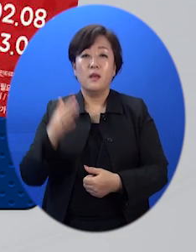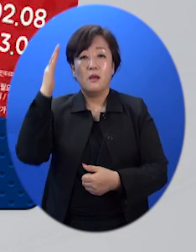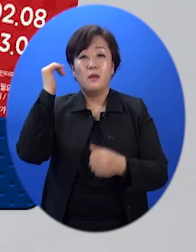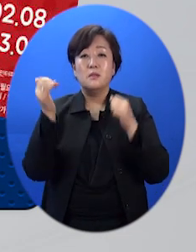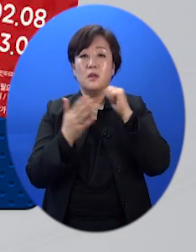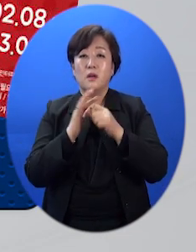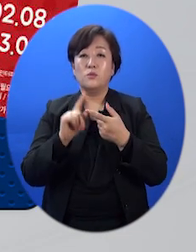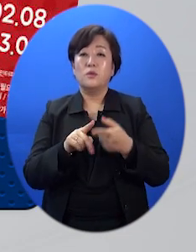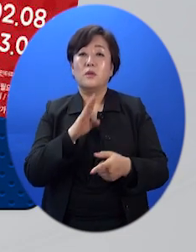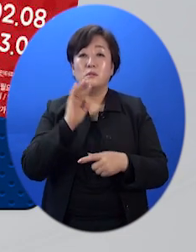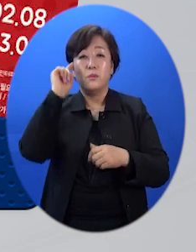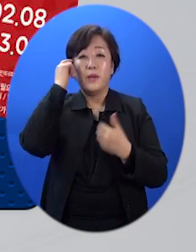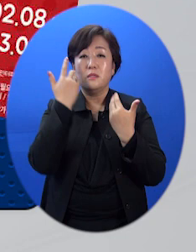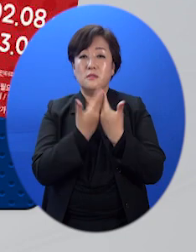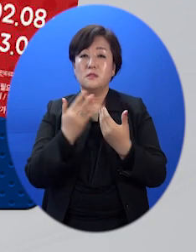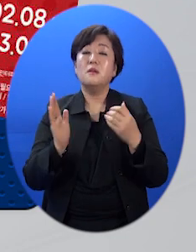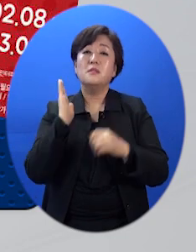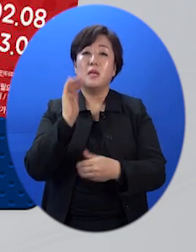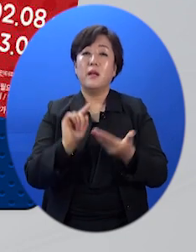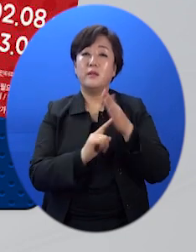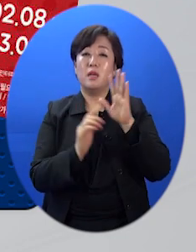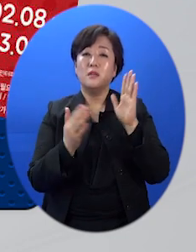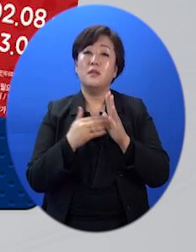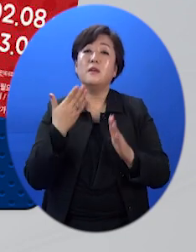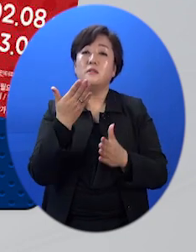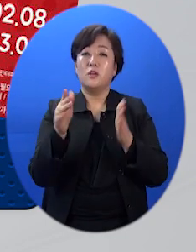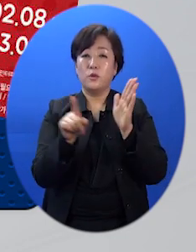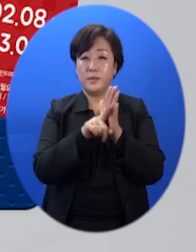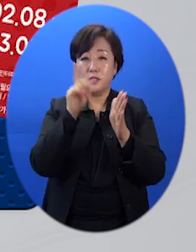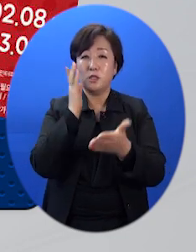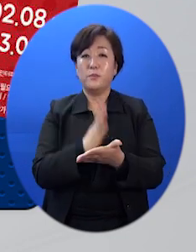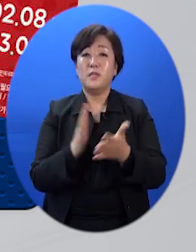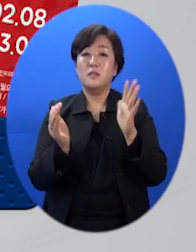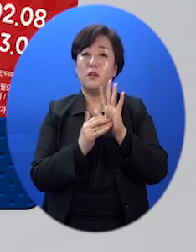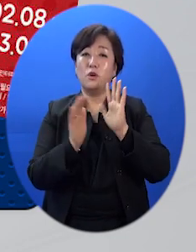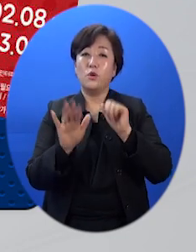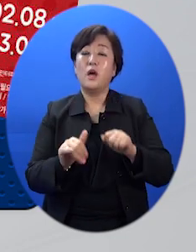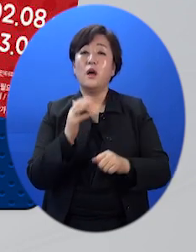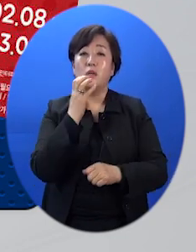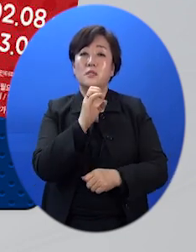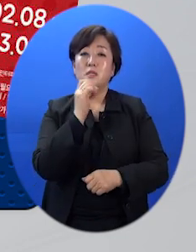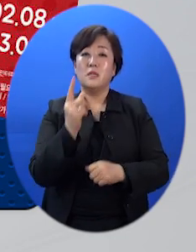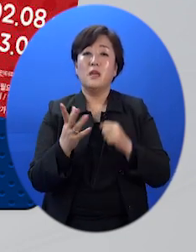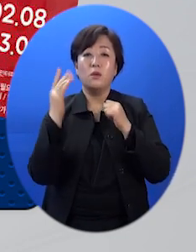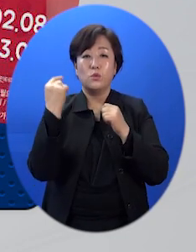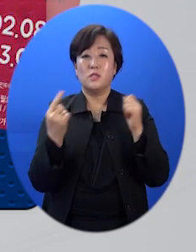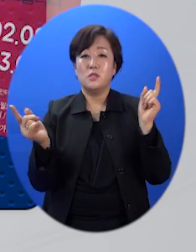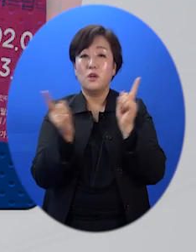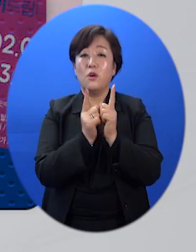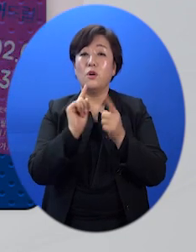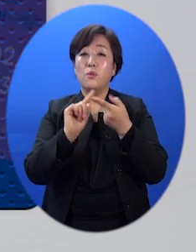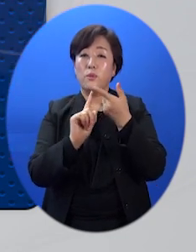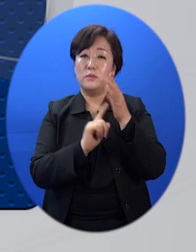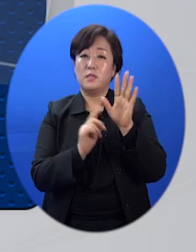대학로 최고의 반전 로맨틱 코미디 연극 그녀를 믿지 마세요가 울산 CK아트홀을 찾아옵니다.